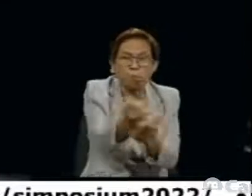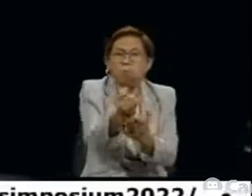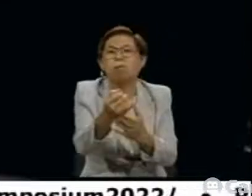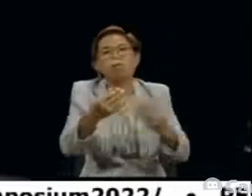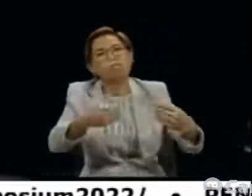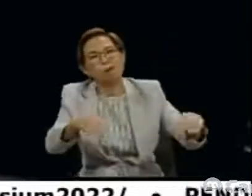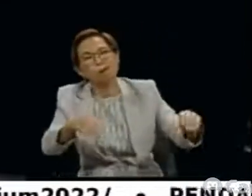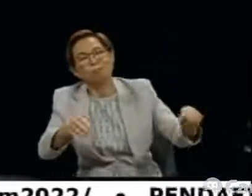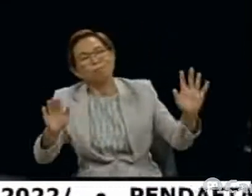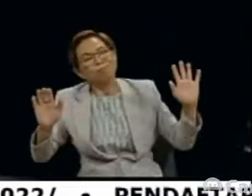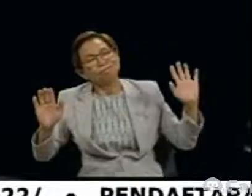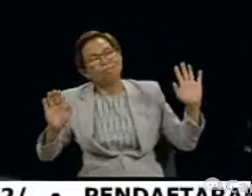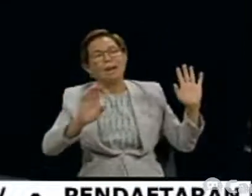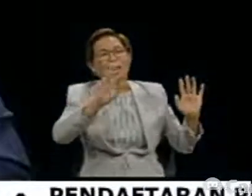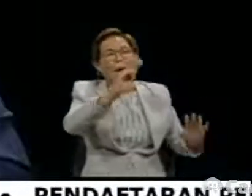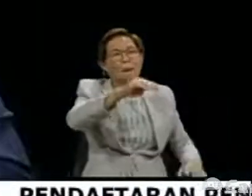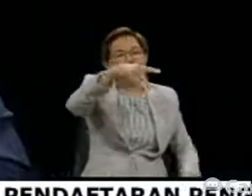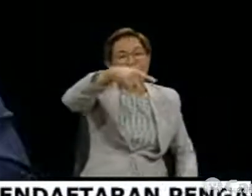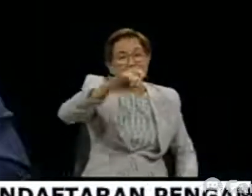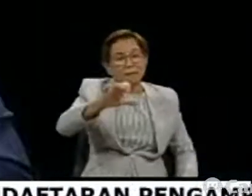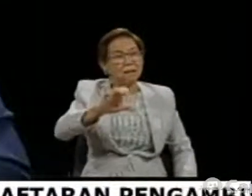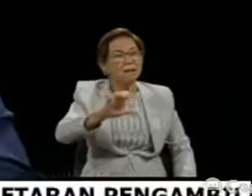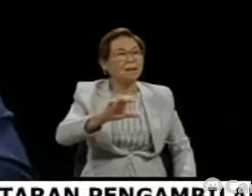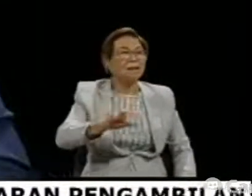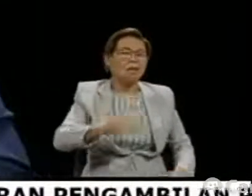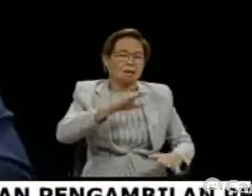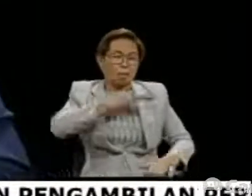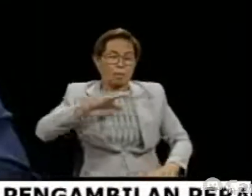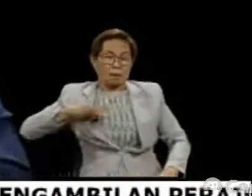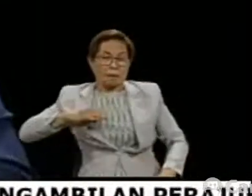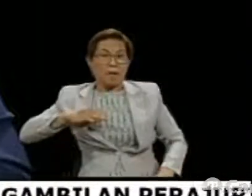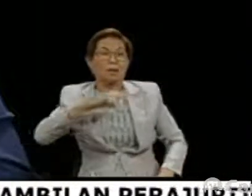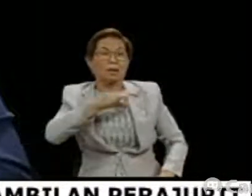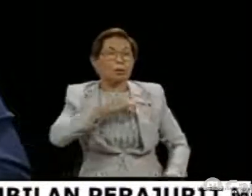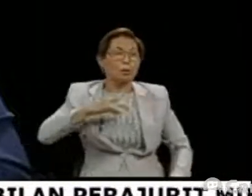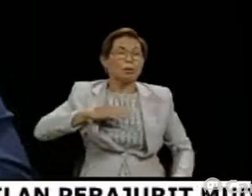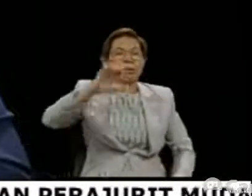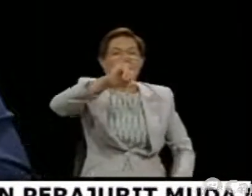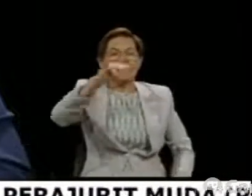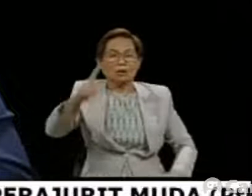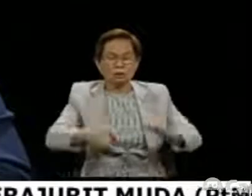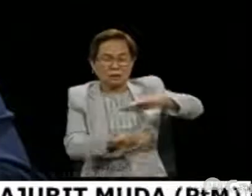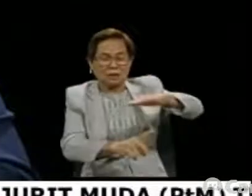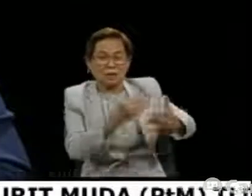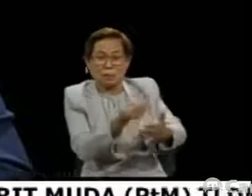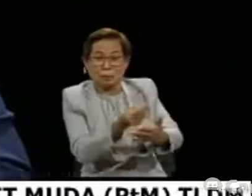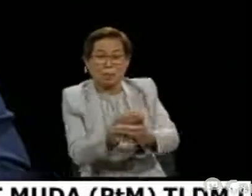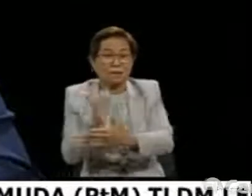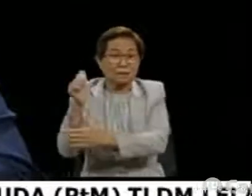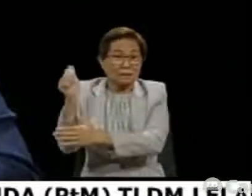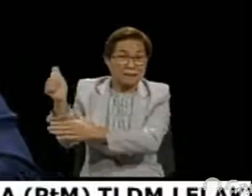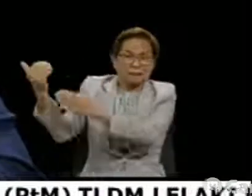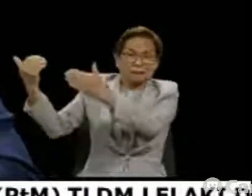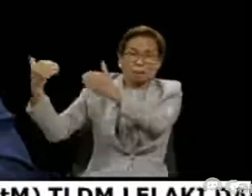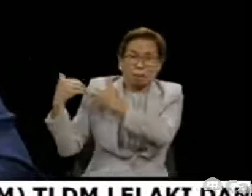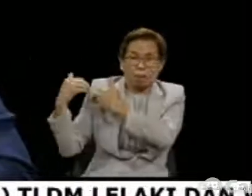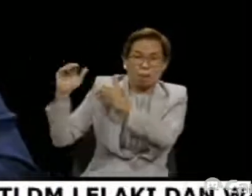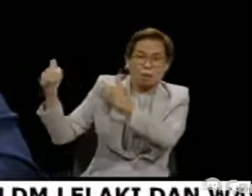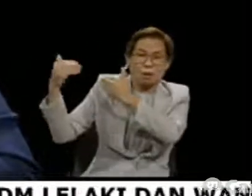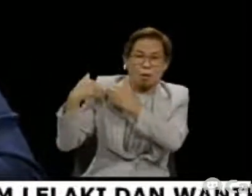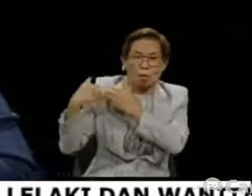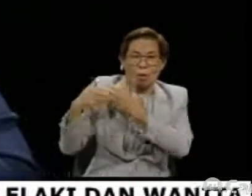jadi di MPC menstimulasi komite atau dalam bahasa Indonesianya jawatankuasa dasar moneter ini dia akan merumuskan